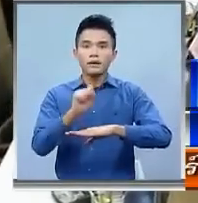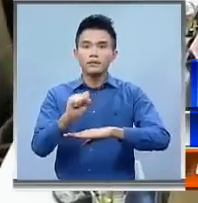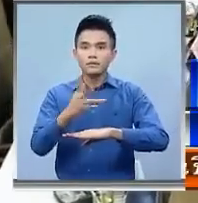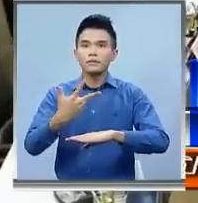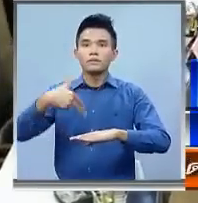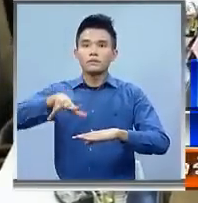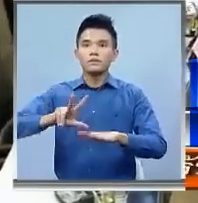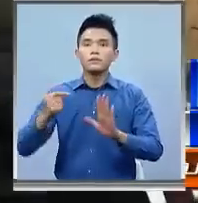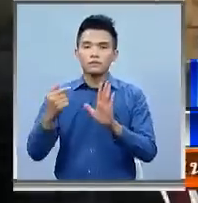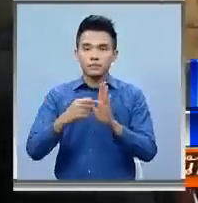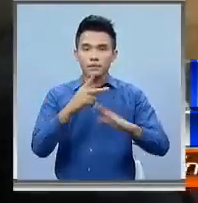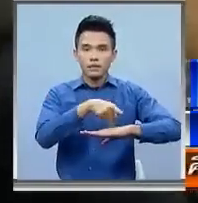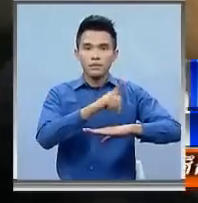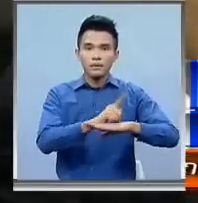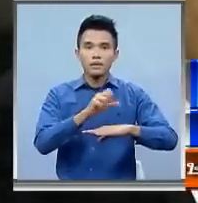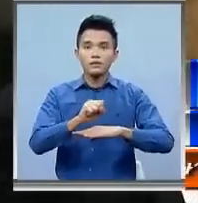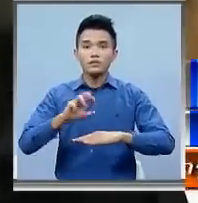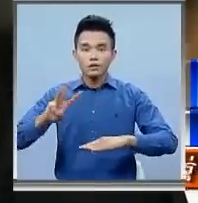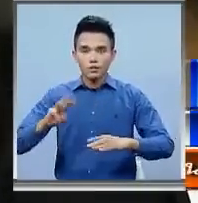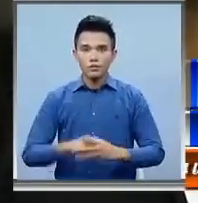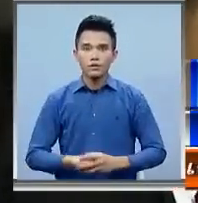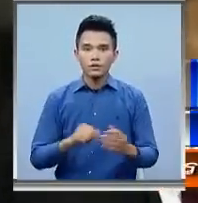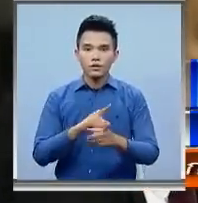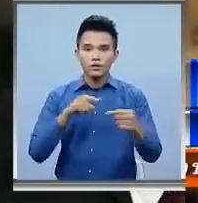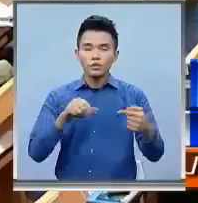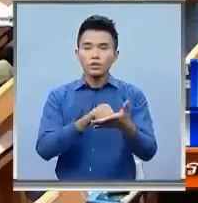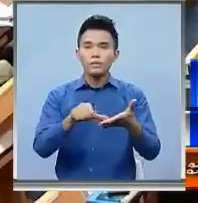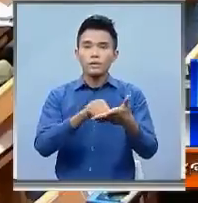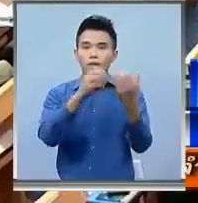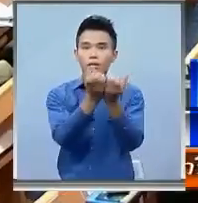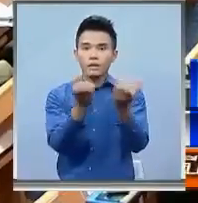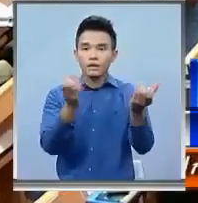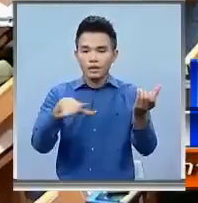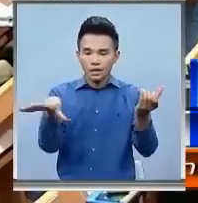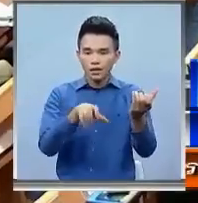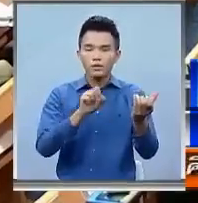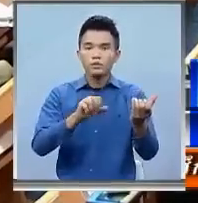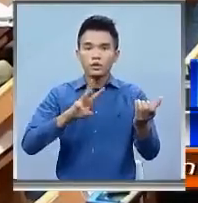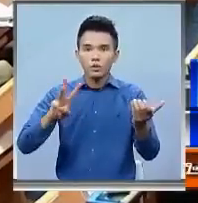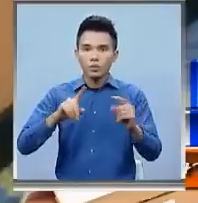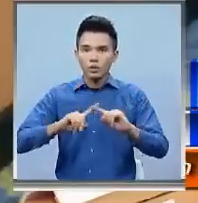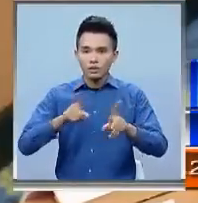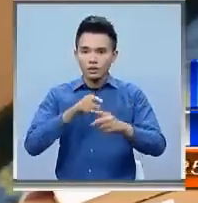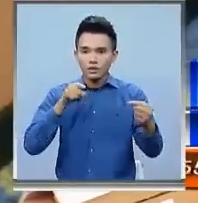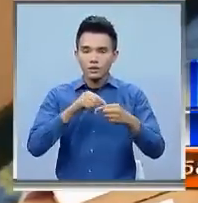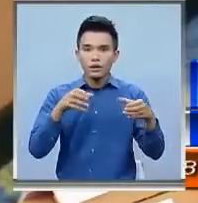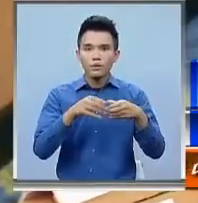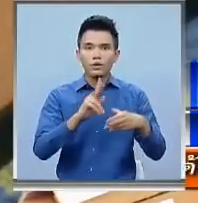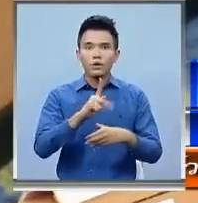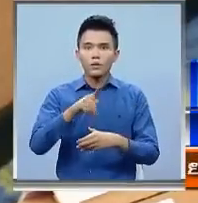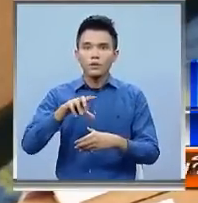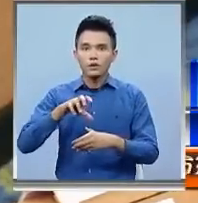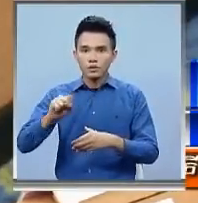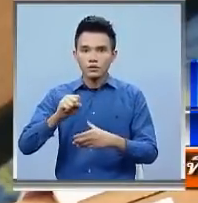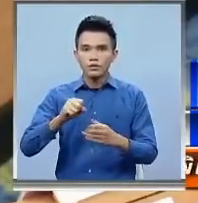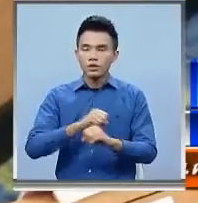รัชพานิชอดีตประธานวุฒิสภากรณีแก้ไขรัฐธรรมนูญประเด็นที่มาของสวแต่ละเประเด็นที่กลุ่มกปปสยื่นถอดถอนนักการ